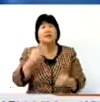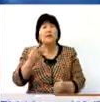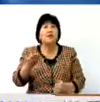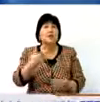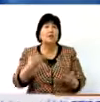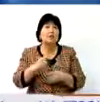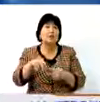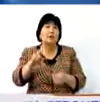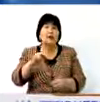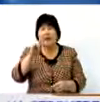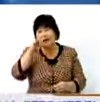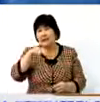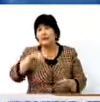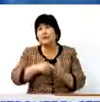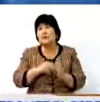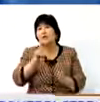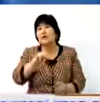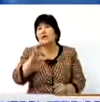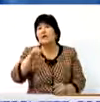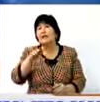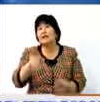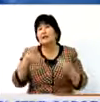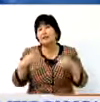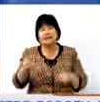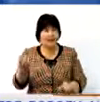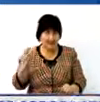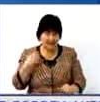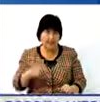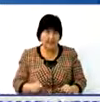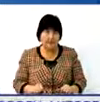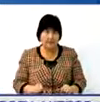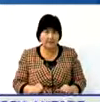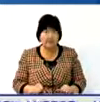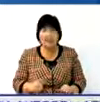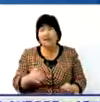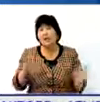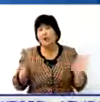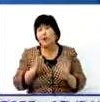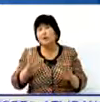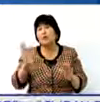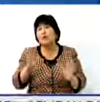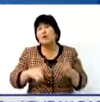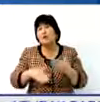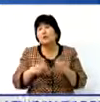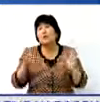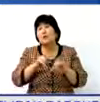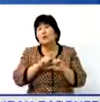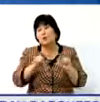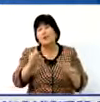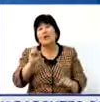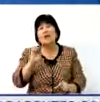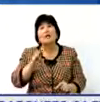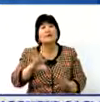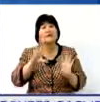наши новости через портал kstrk.kz на сайте телеканала Кызылорда. И о погоде. Спонсор прогноза погоды – комплекс